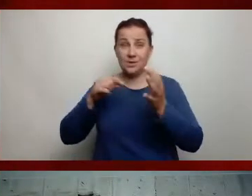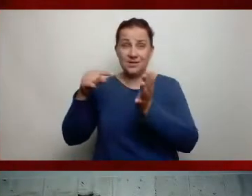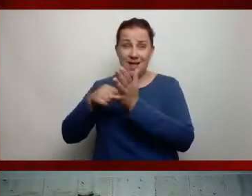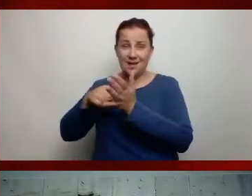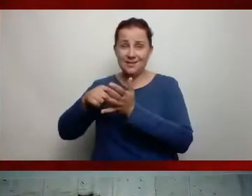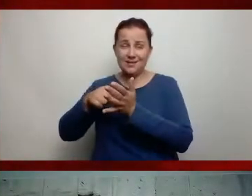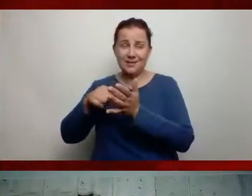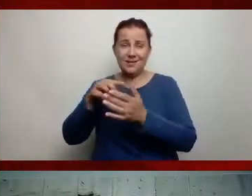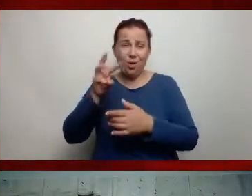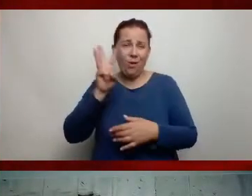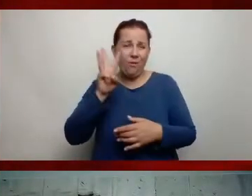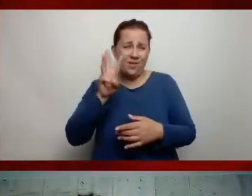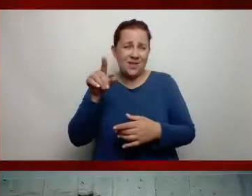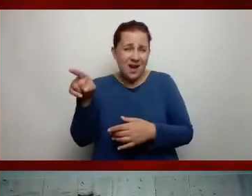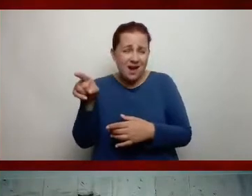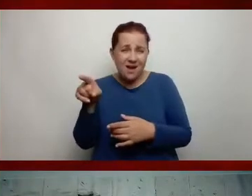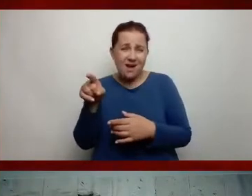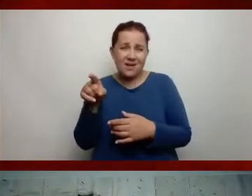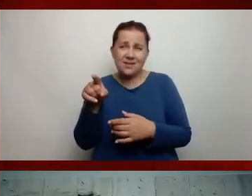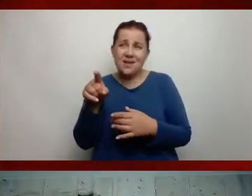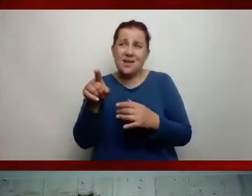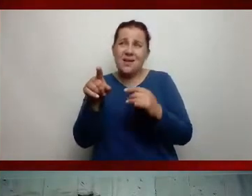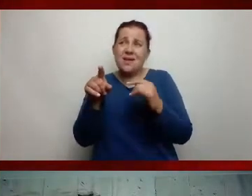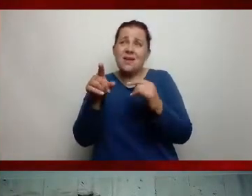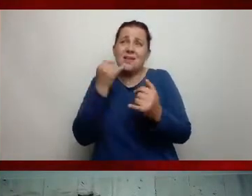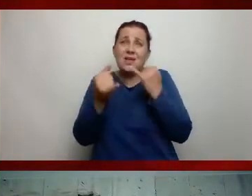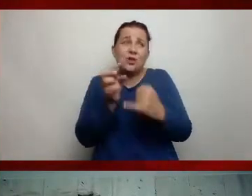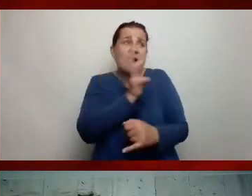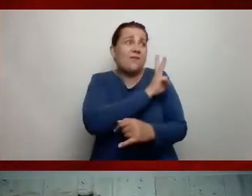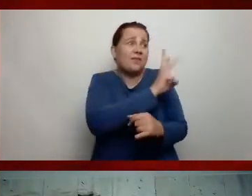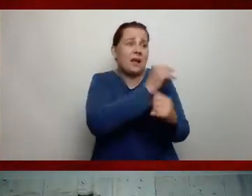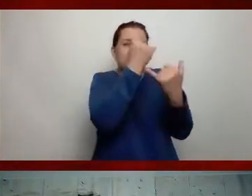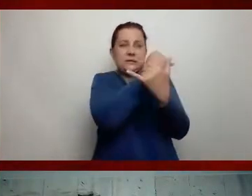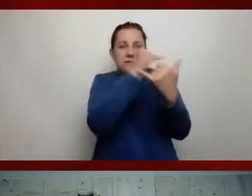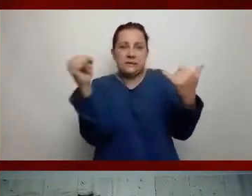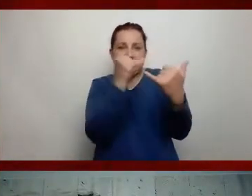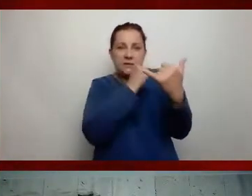jakikolwiek sposób, usuwając element Witkacego z tego, że to jest